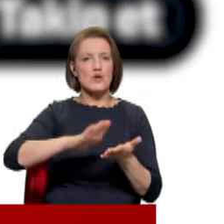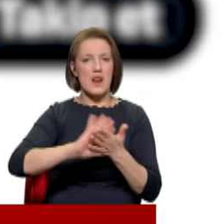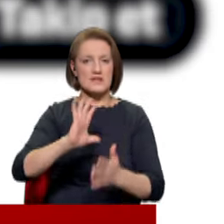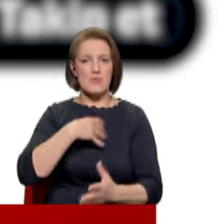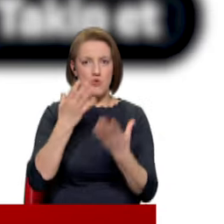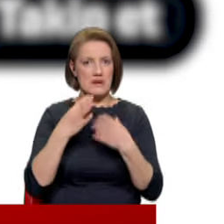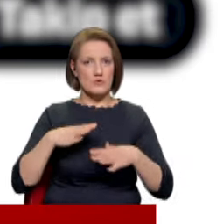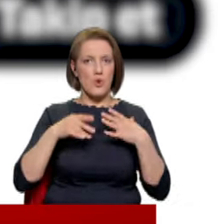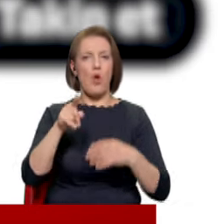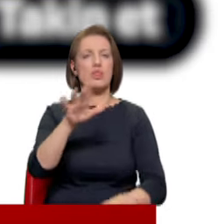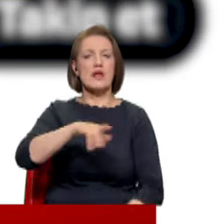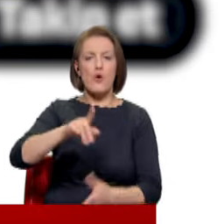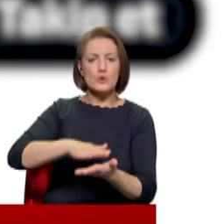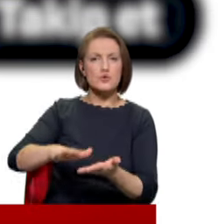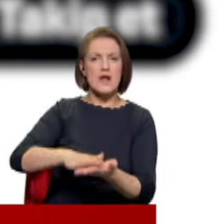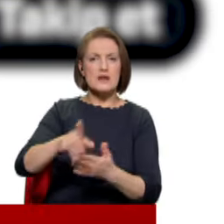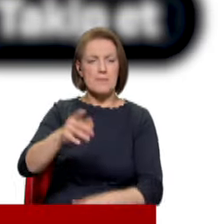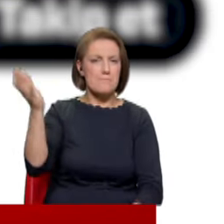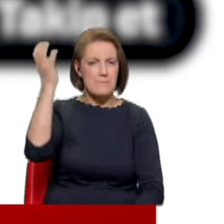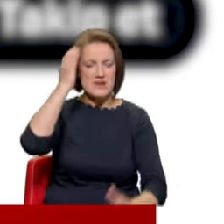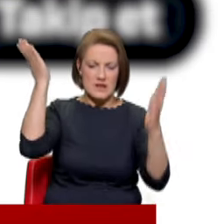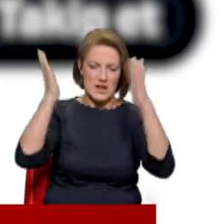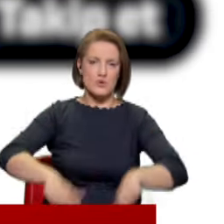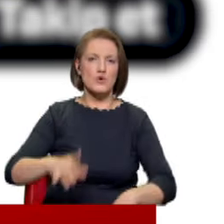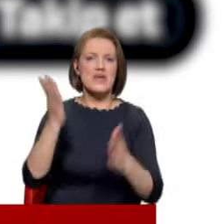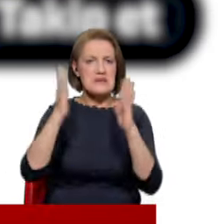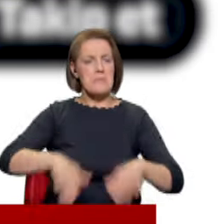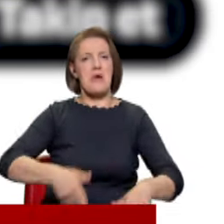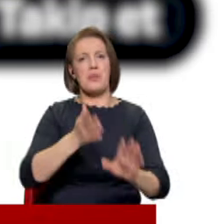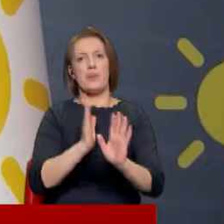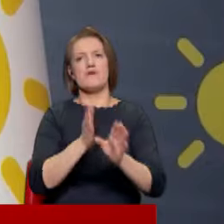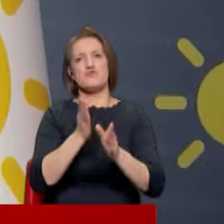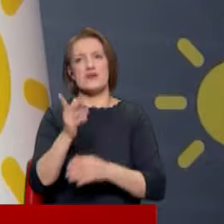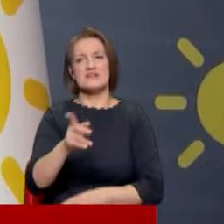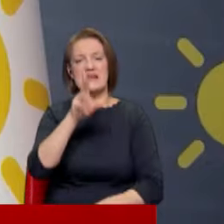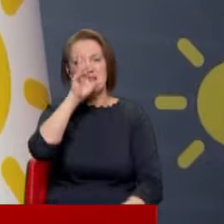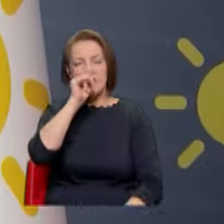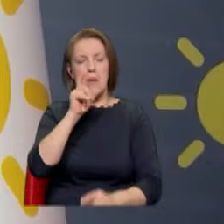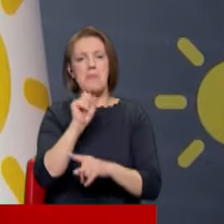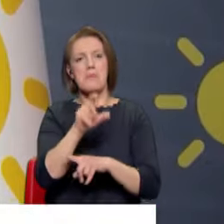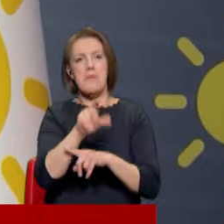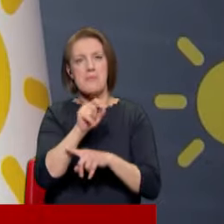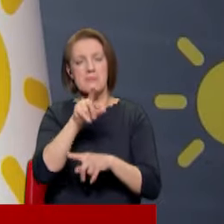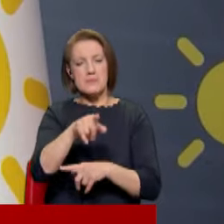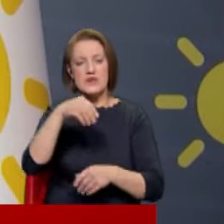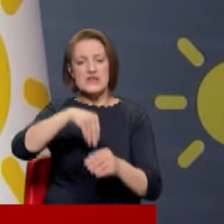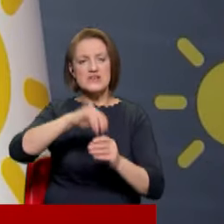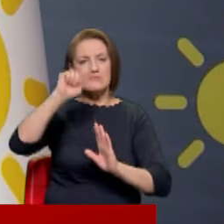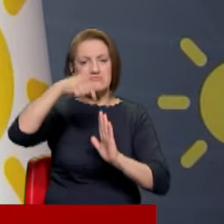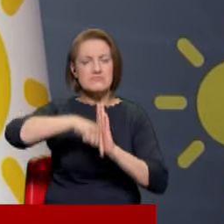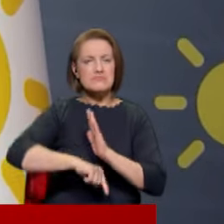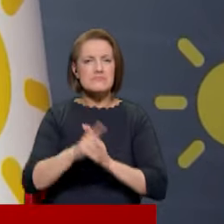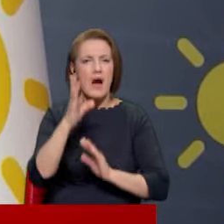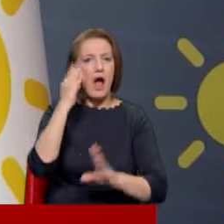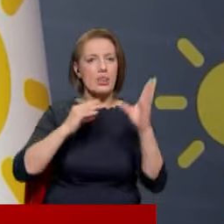istiyorsa onların o düzenlerini de başlarına yıkıyoruz yıkmaya da devam edeceğiz tweetler atılıyor içinde bir sürü anlam